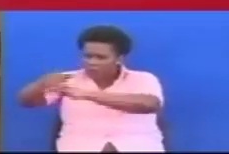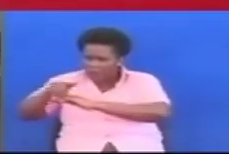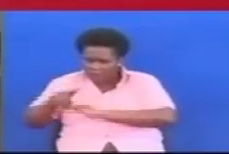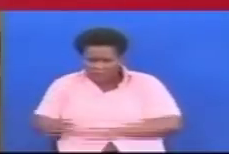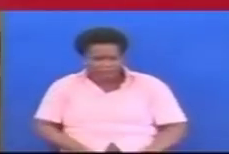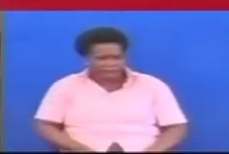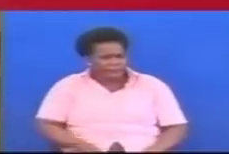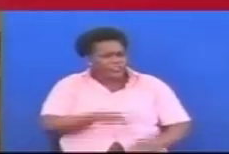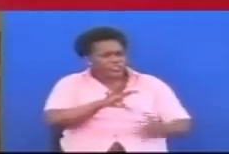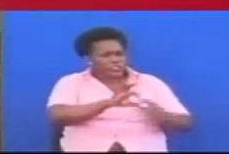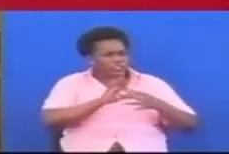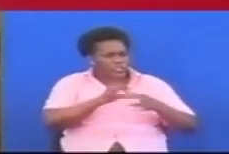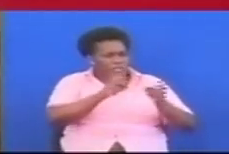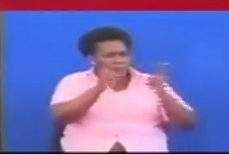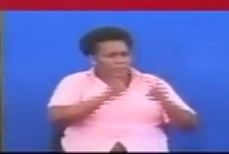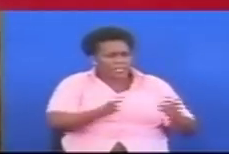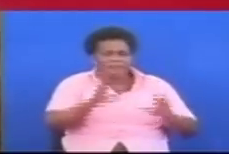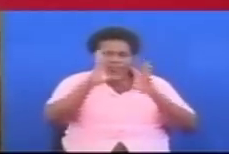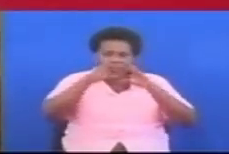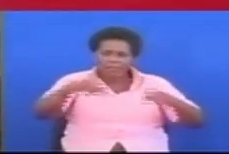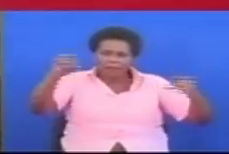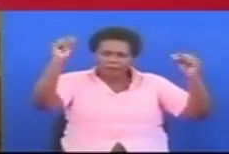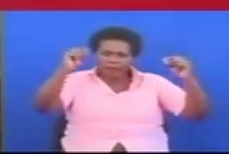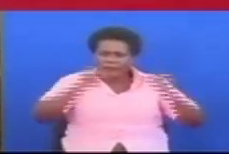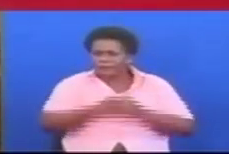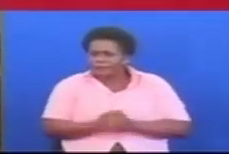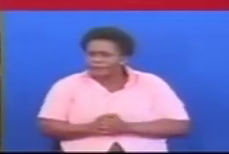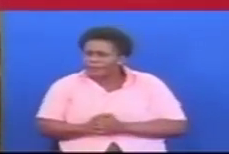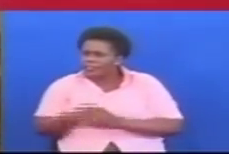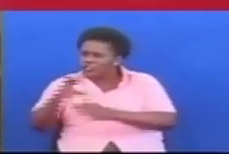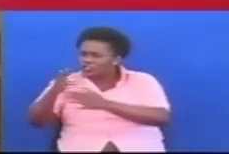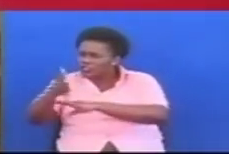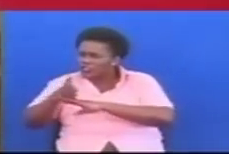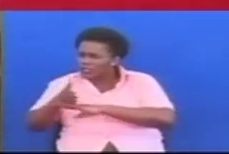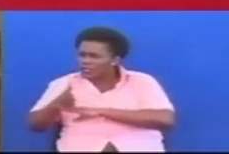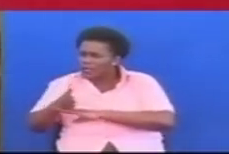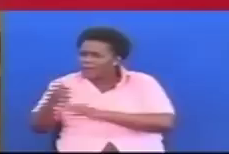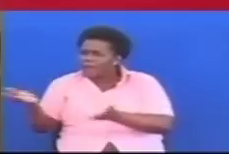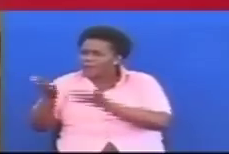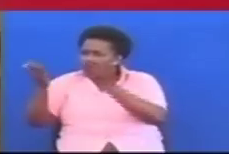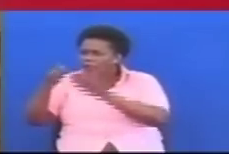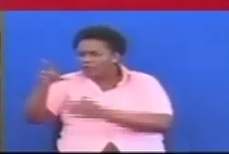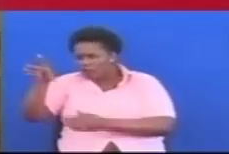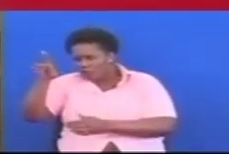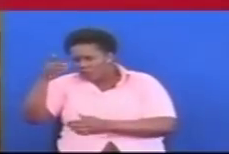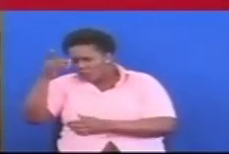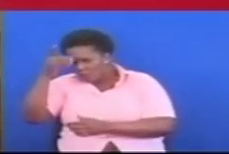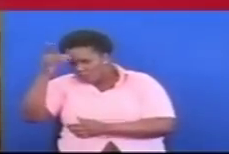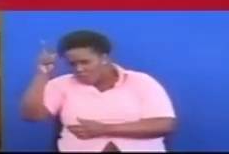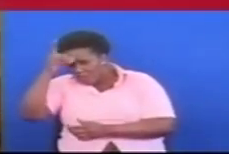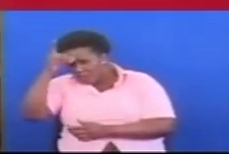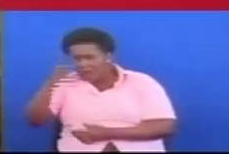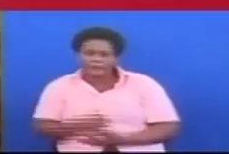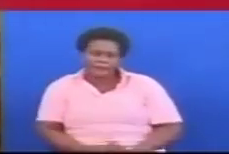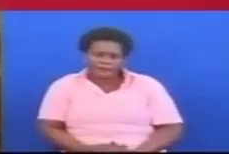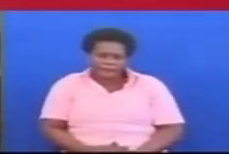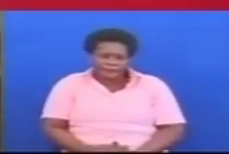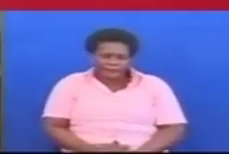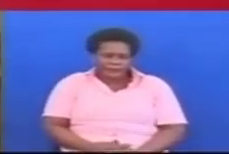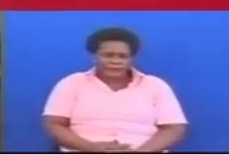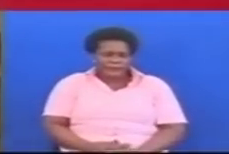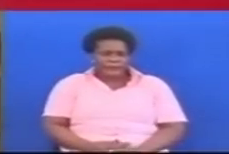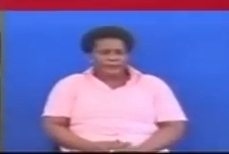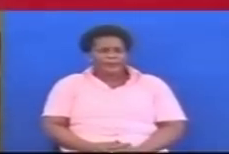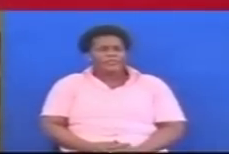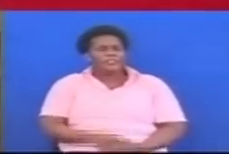la Ushirikiano wa Kimataifa la Japan, Shirika la Maendeleo la Ujerumani, Global Environment Green Climate Fund, Shirika